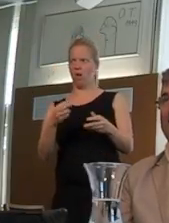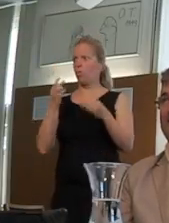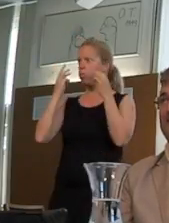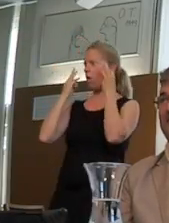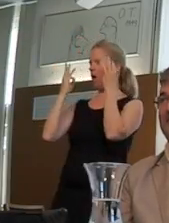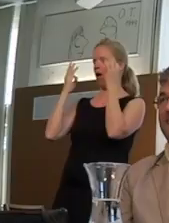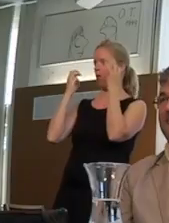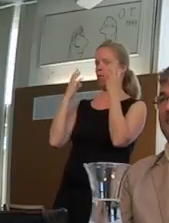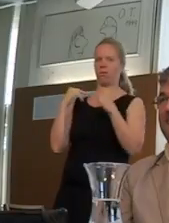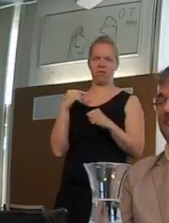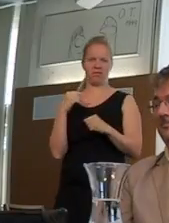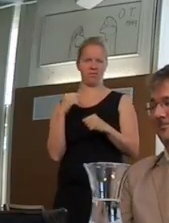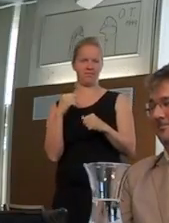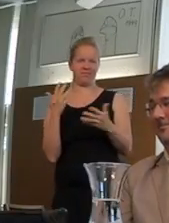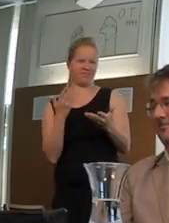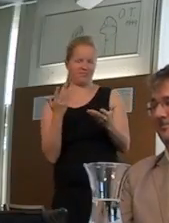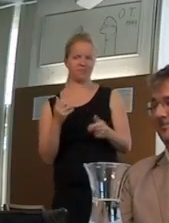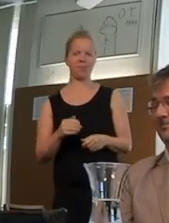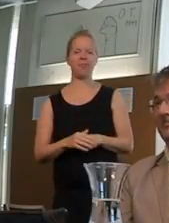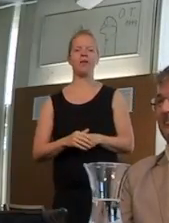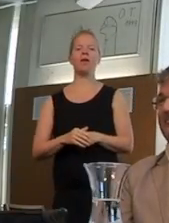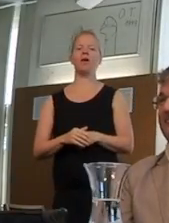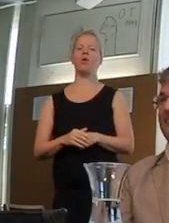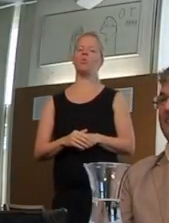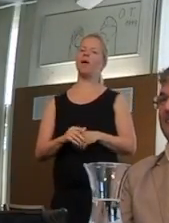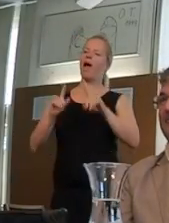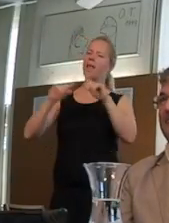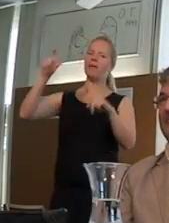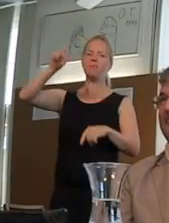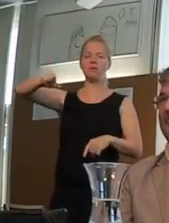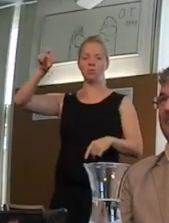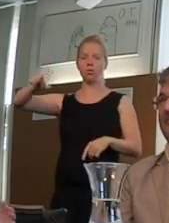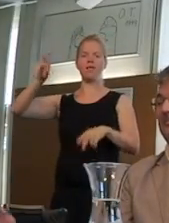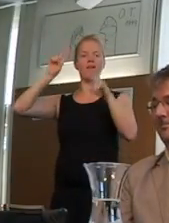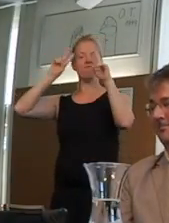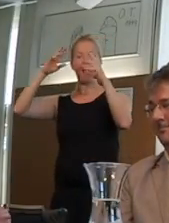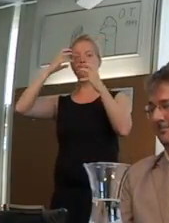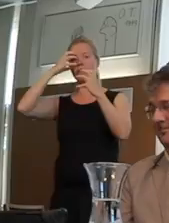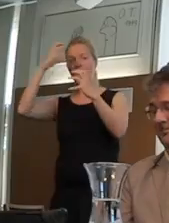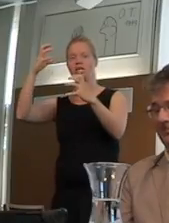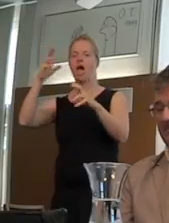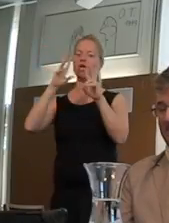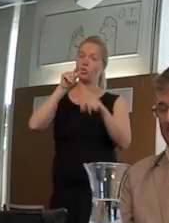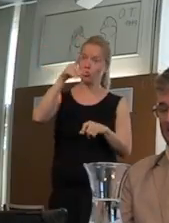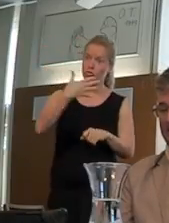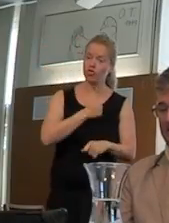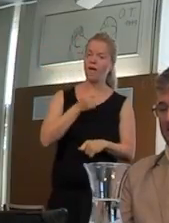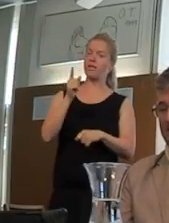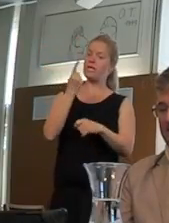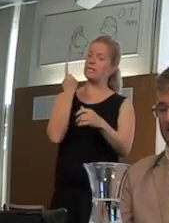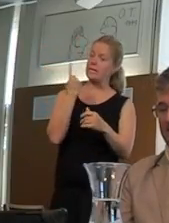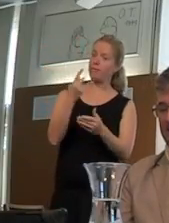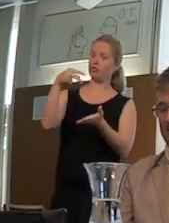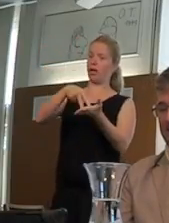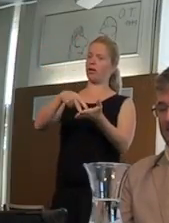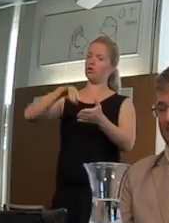wow. Andere wiederum sind einfach auch begeistert davon, dass ich selbstständig bin, dass ich einen Job mache und dass das alles